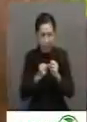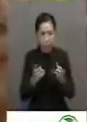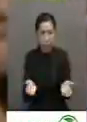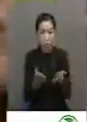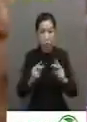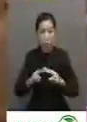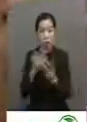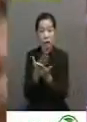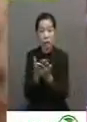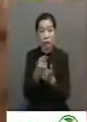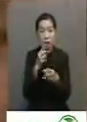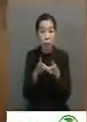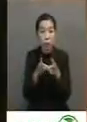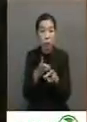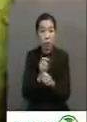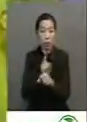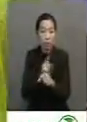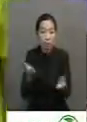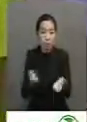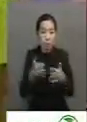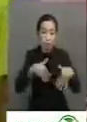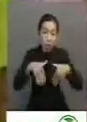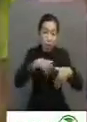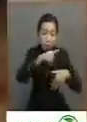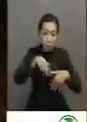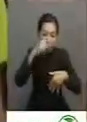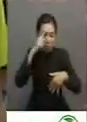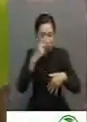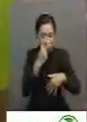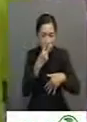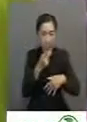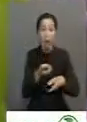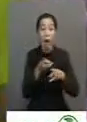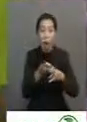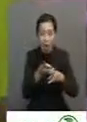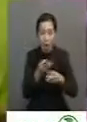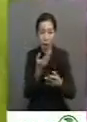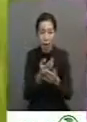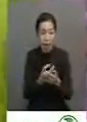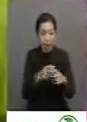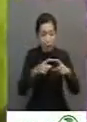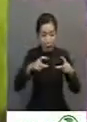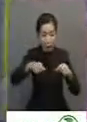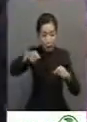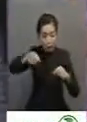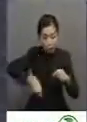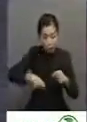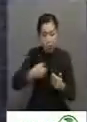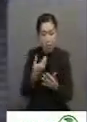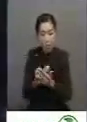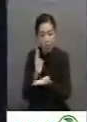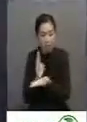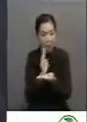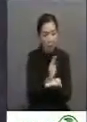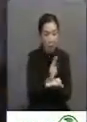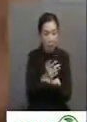ระทรวงการคลังเขาจะใช้วิธีที่จะกระตุ้นอะไรก็ไม่ดีเท่ากับการลดแลกแจกแถมหรือว่ารุ่นโชคให้กับคนไทยนี่แหละค่ะถือได้ว่